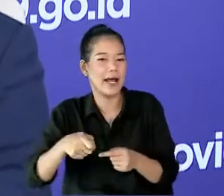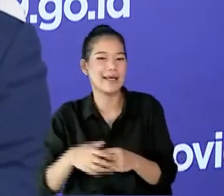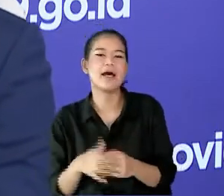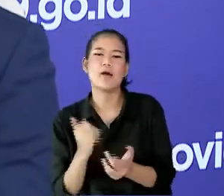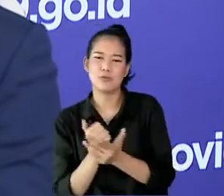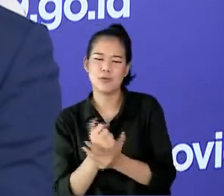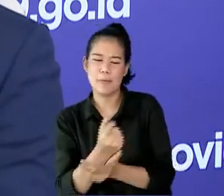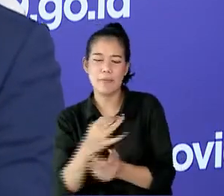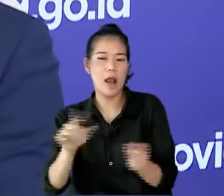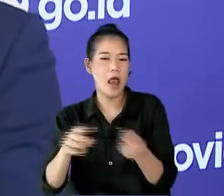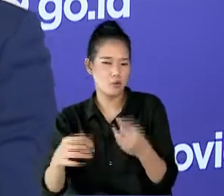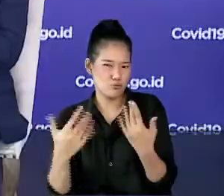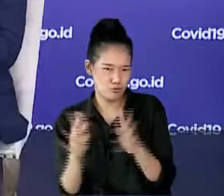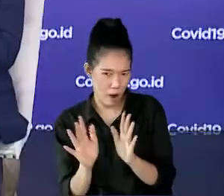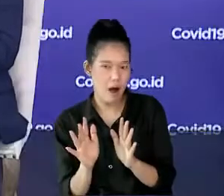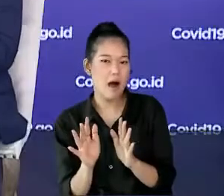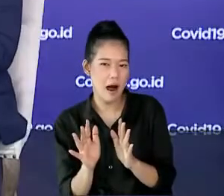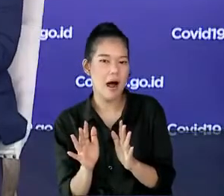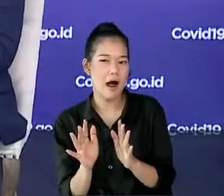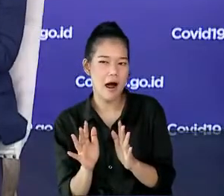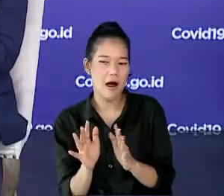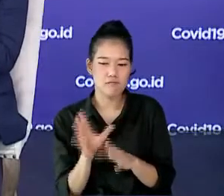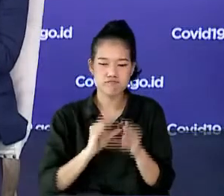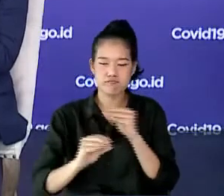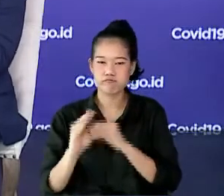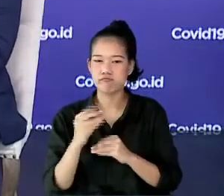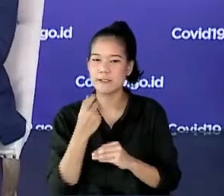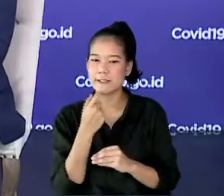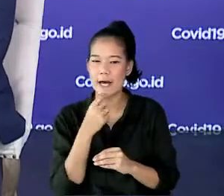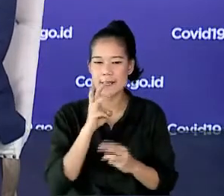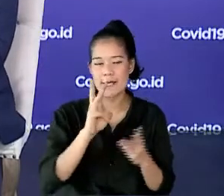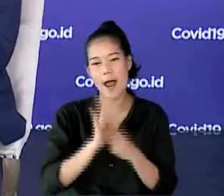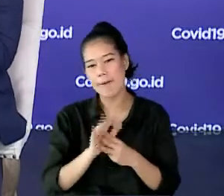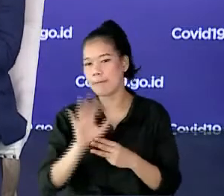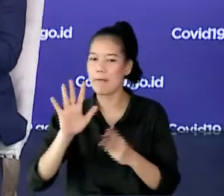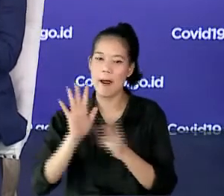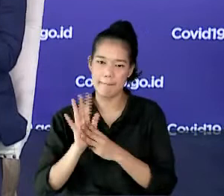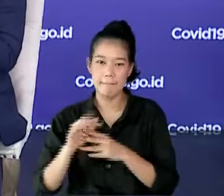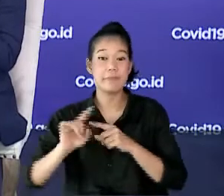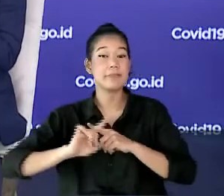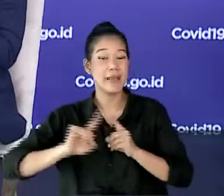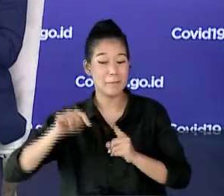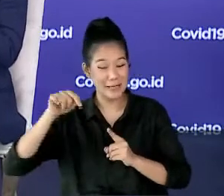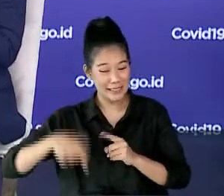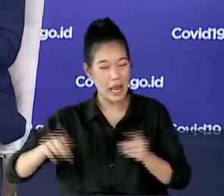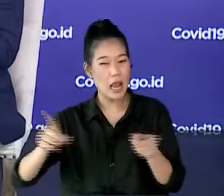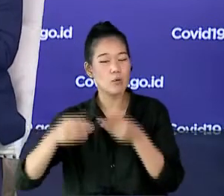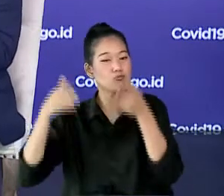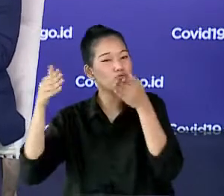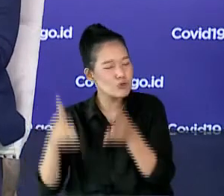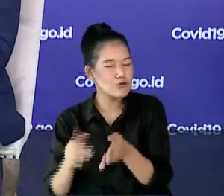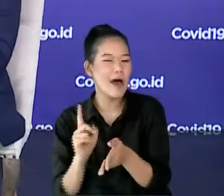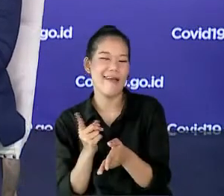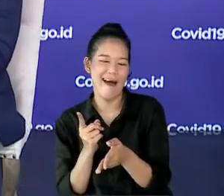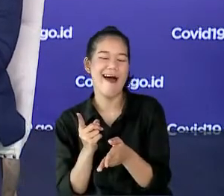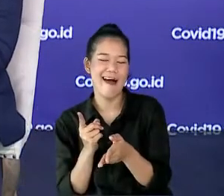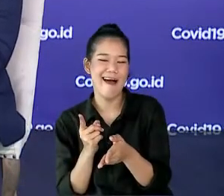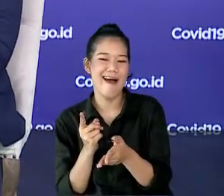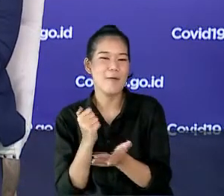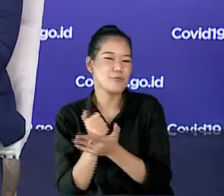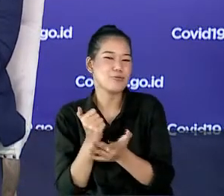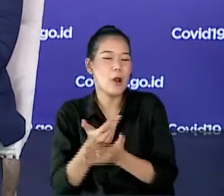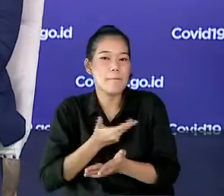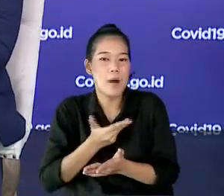sebelumnya sudah ada beberapa lagu ya yang bicara tentang 3M, 5M. Tapi ini ada satu lagu khusus yang benar-benar ingin